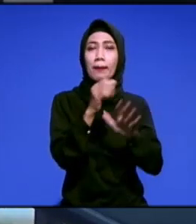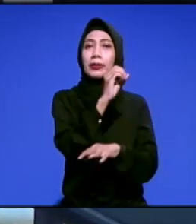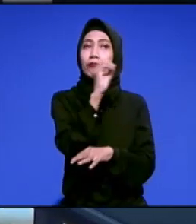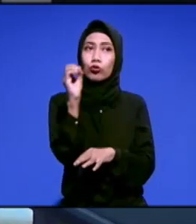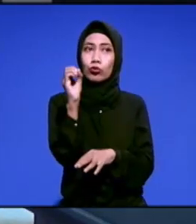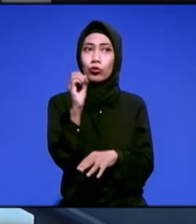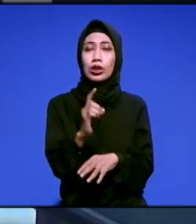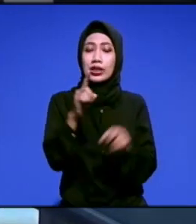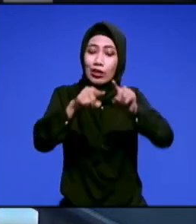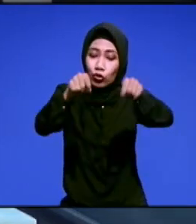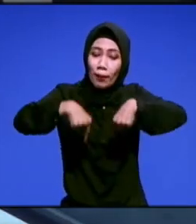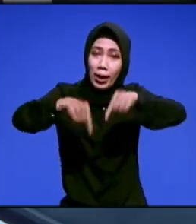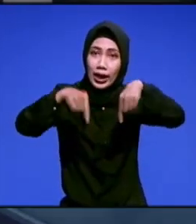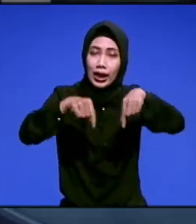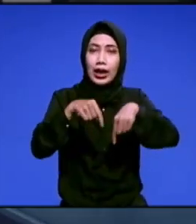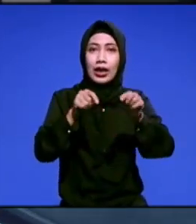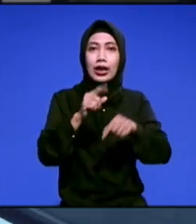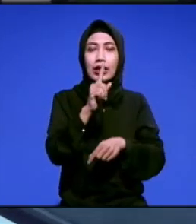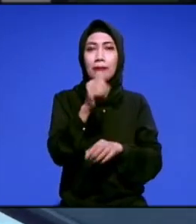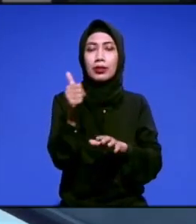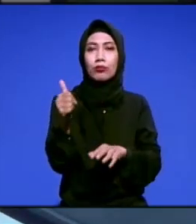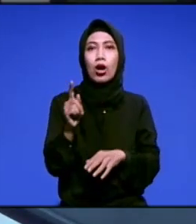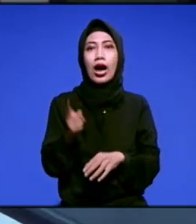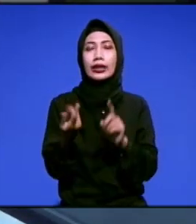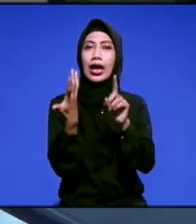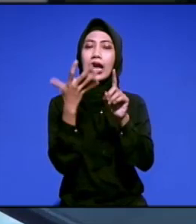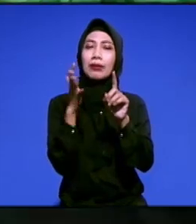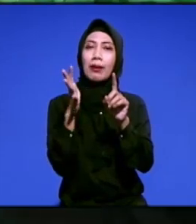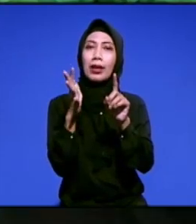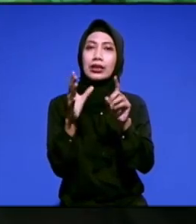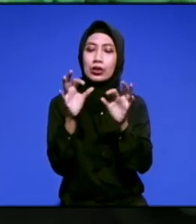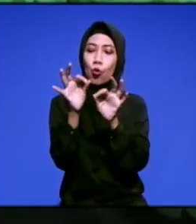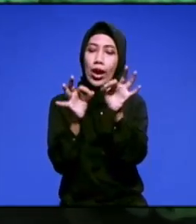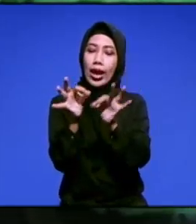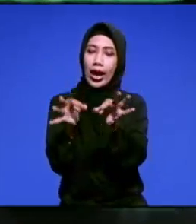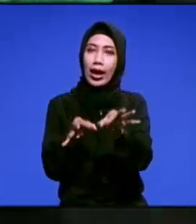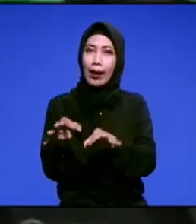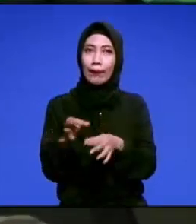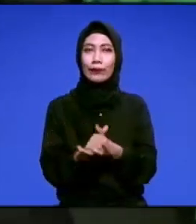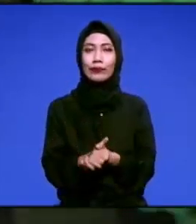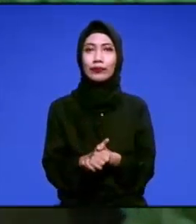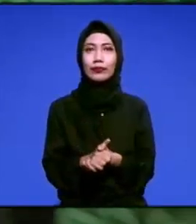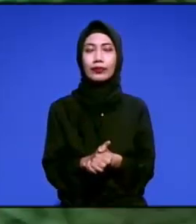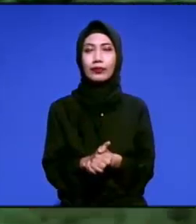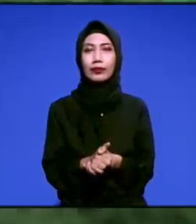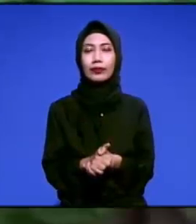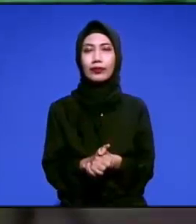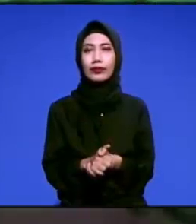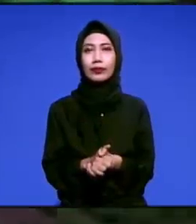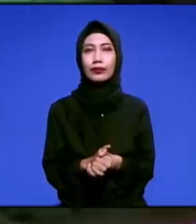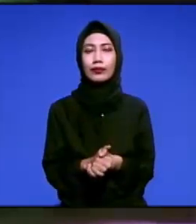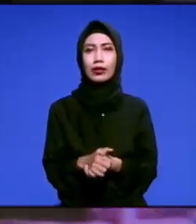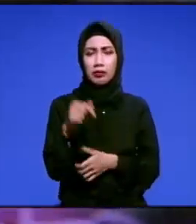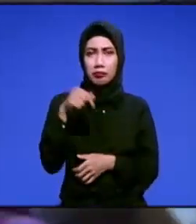6001 lembar yang ngatur 15000 hebatnya ditengah masukkan demi